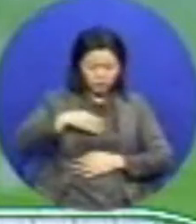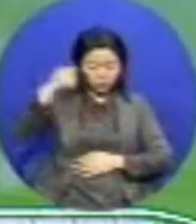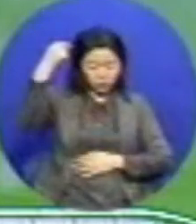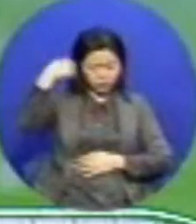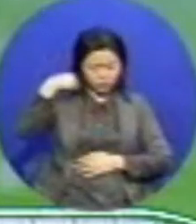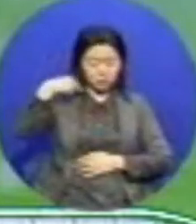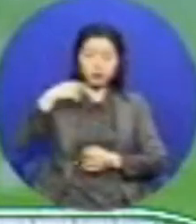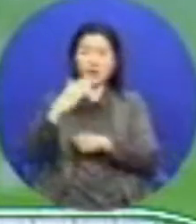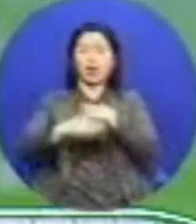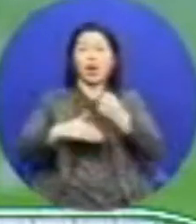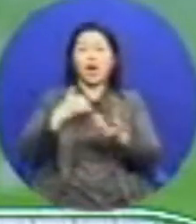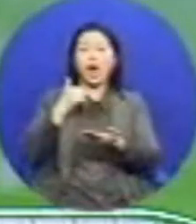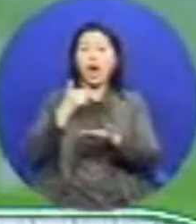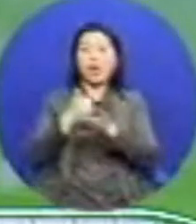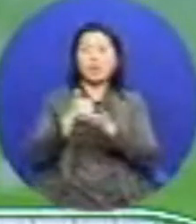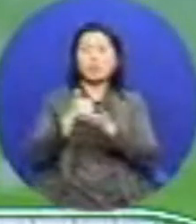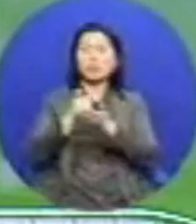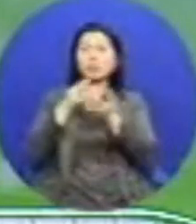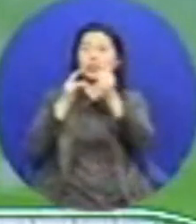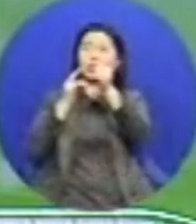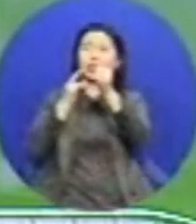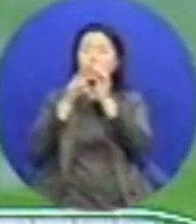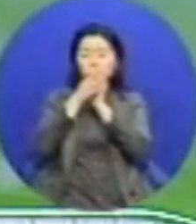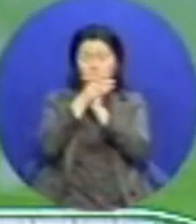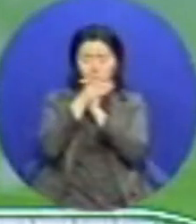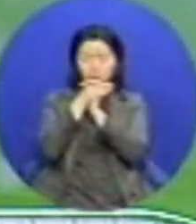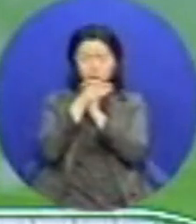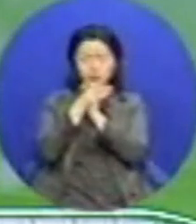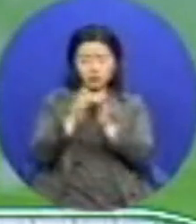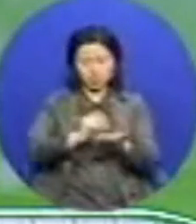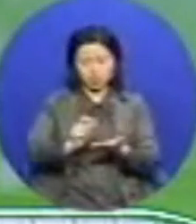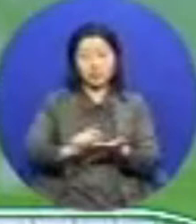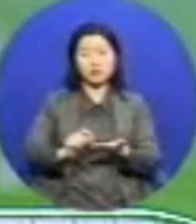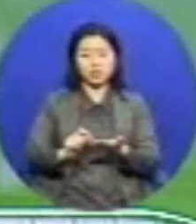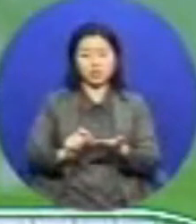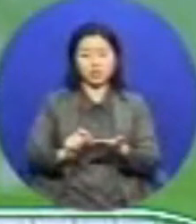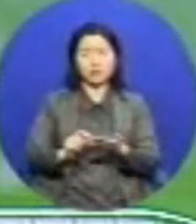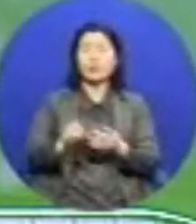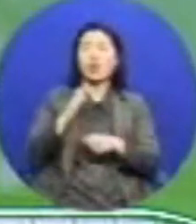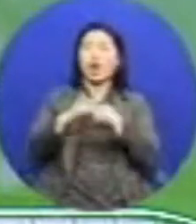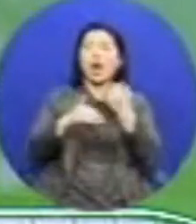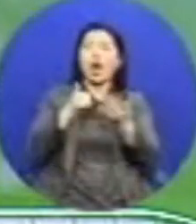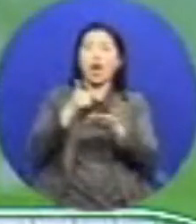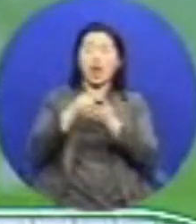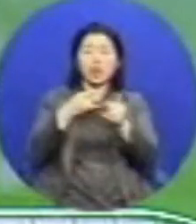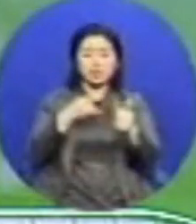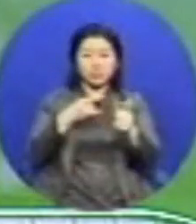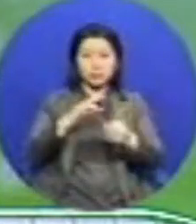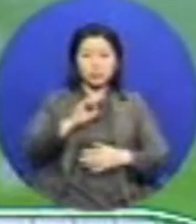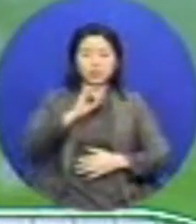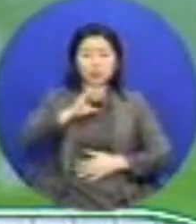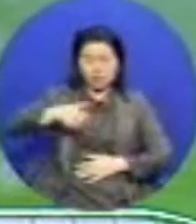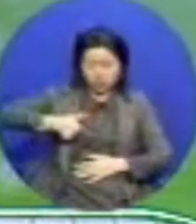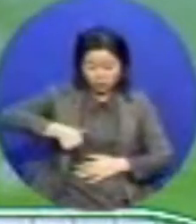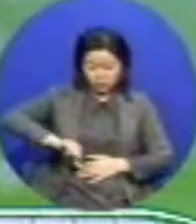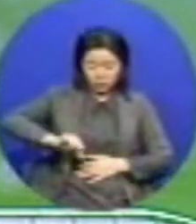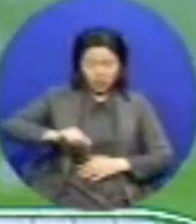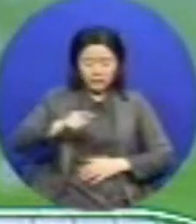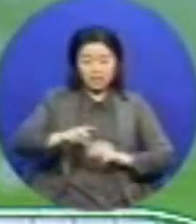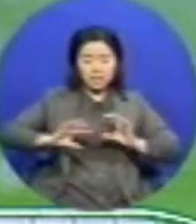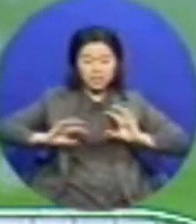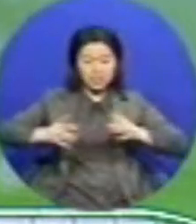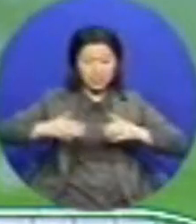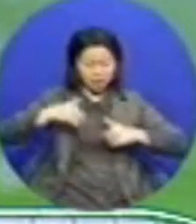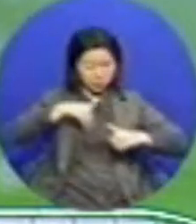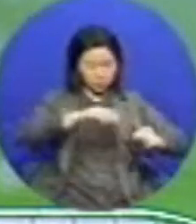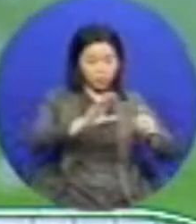써 쓰기도 하면서 썼어요 일기를 하나님께서 독생자를 이 세상에 보내실 때